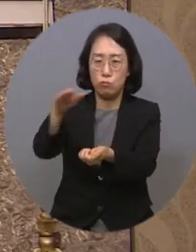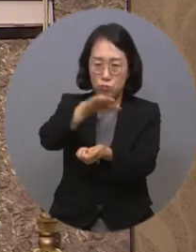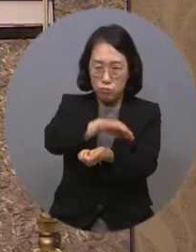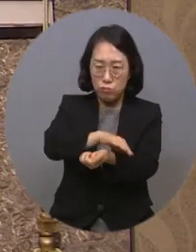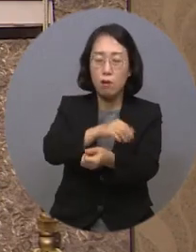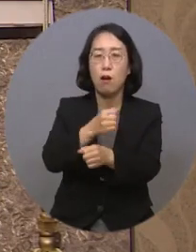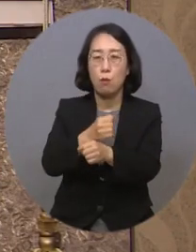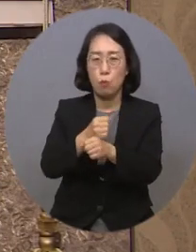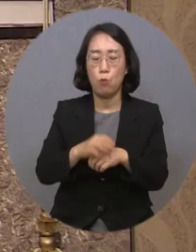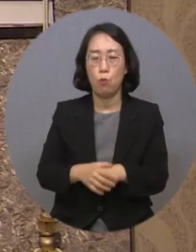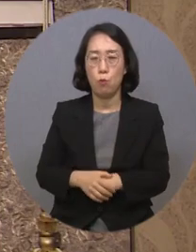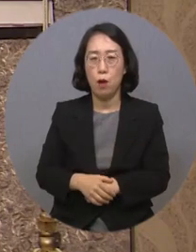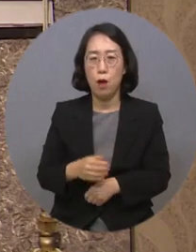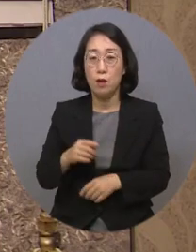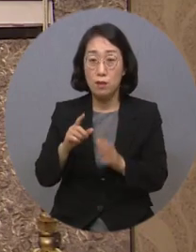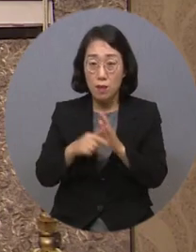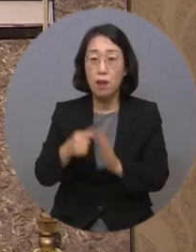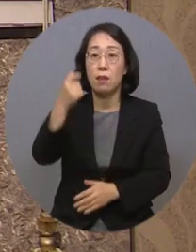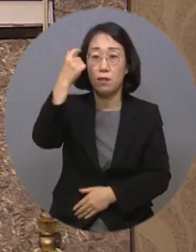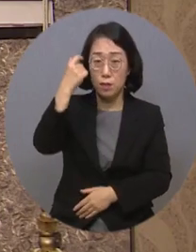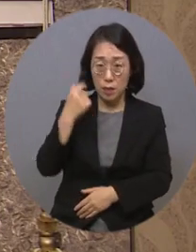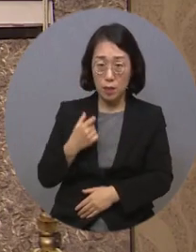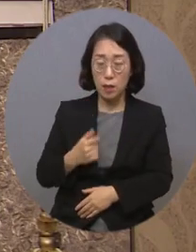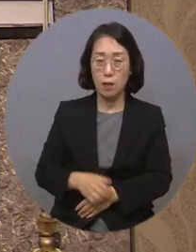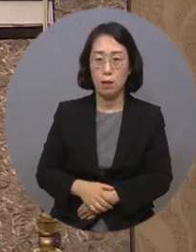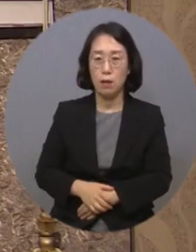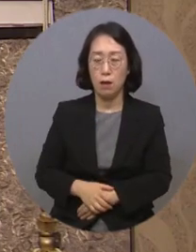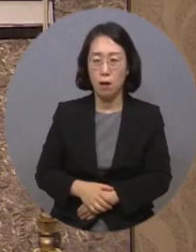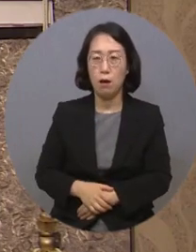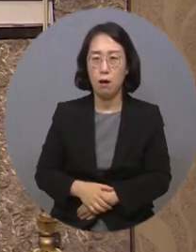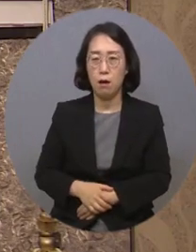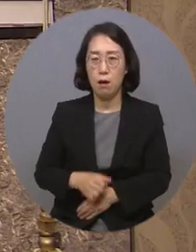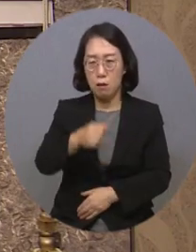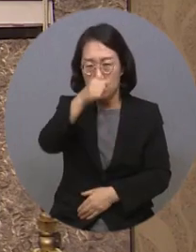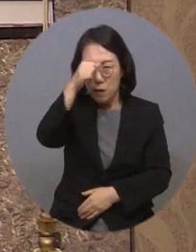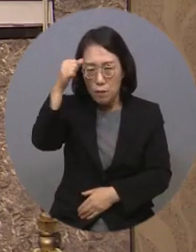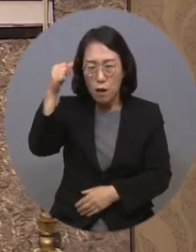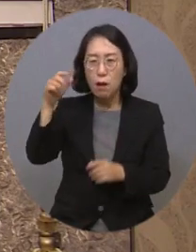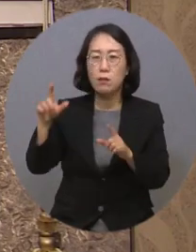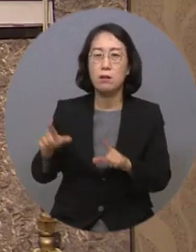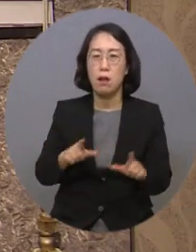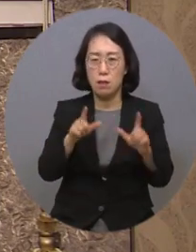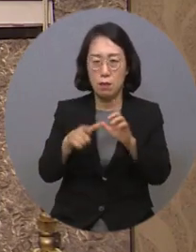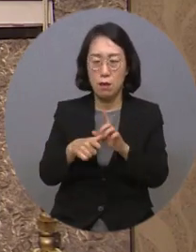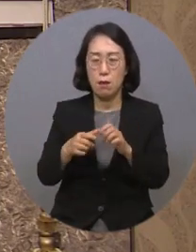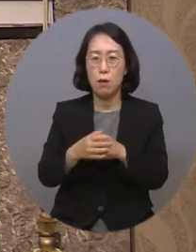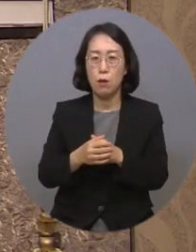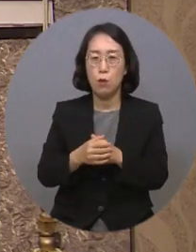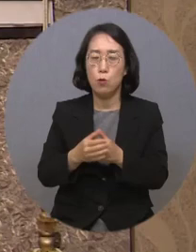이제 제가 느낀 게, 이 양인 세상 사는 거 좀 가치 있게 살면 어떨까.